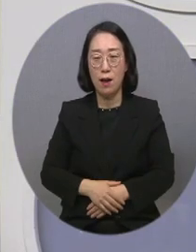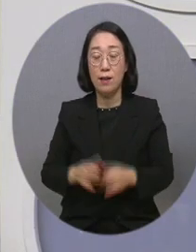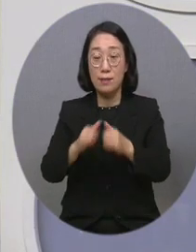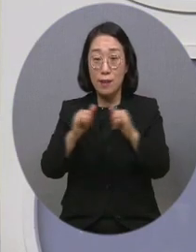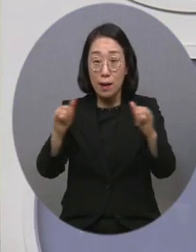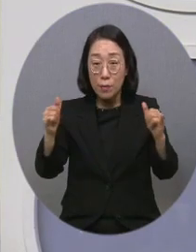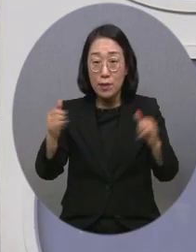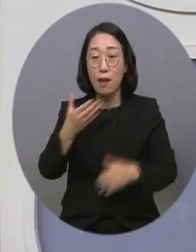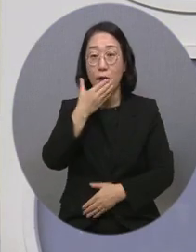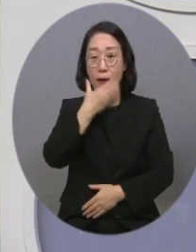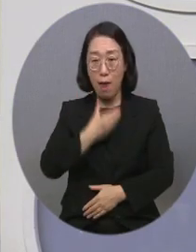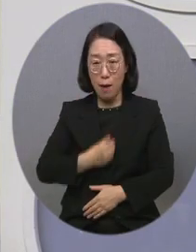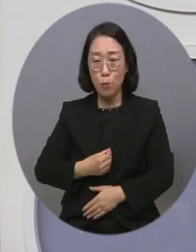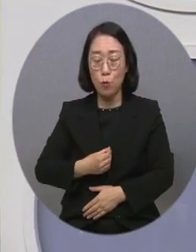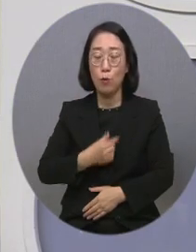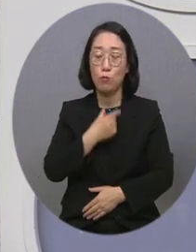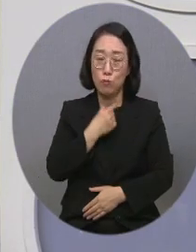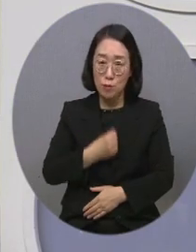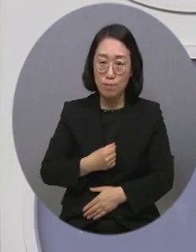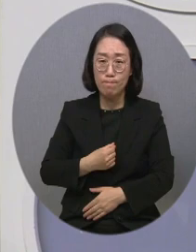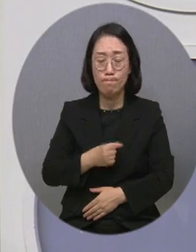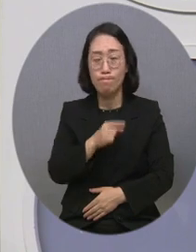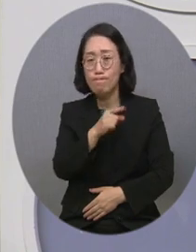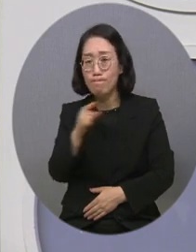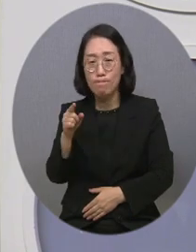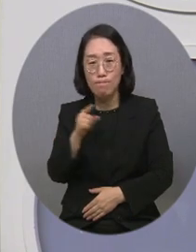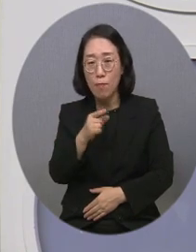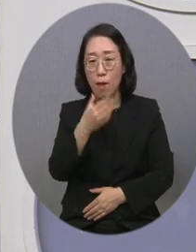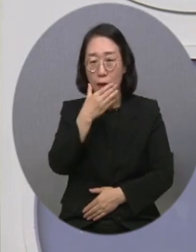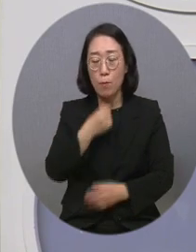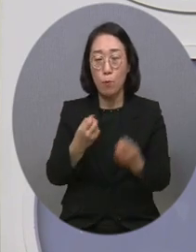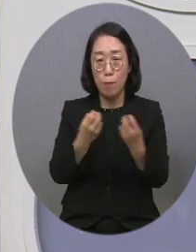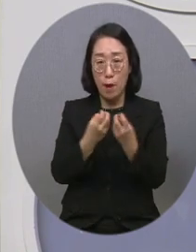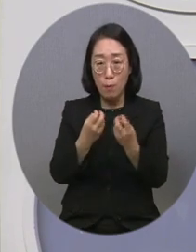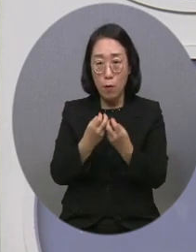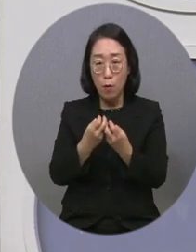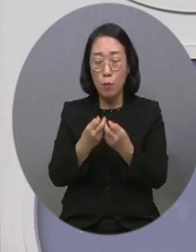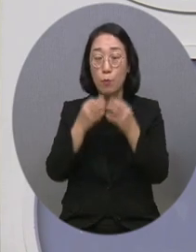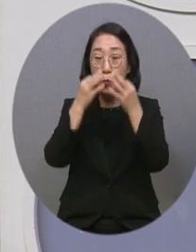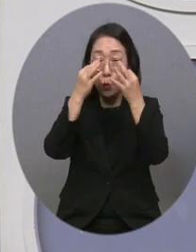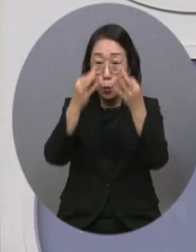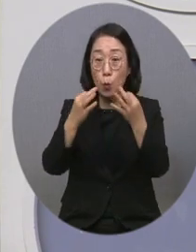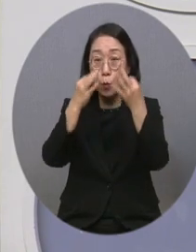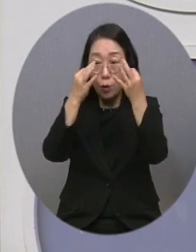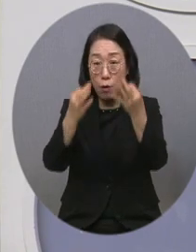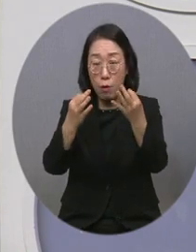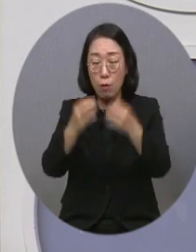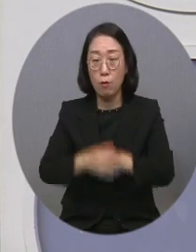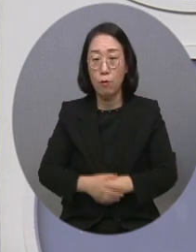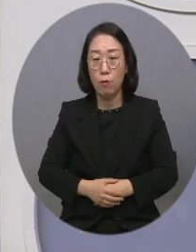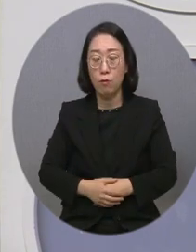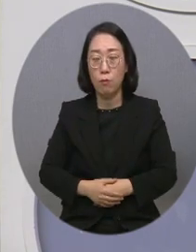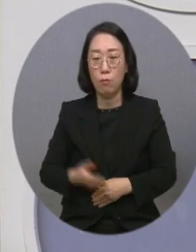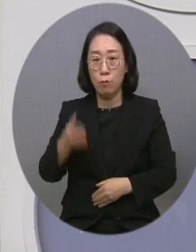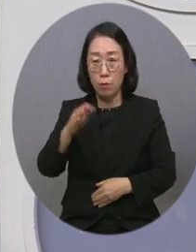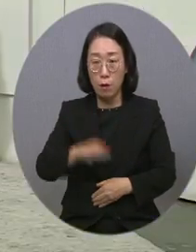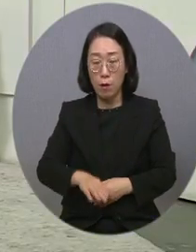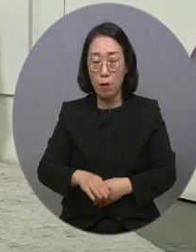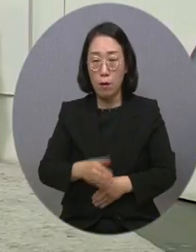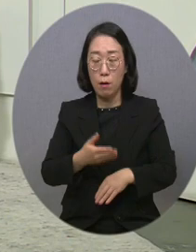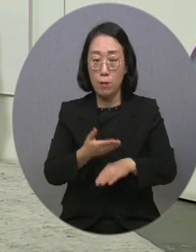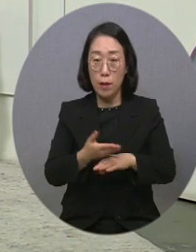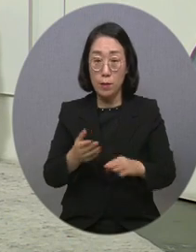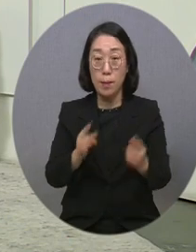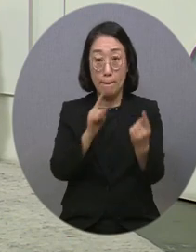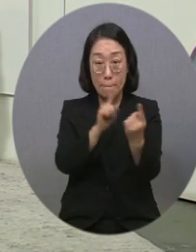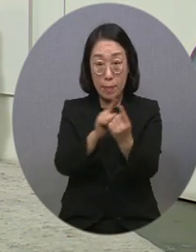행복을 추구하고 쫓아가고 행복하기 위해서 행복을 잡으려고 노력하는데 제가 많은 기부자들을